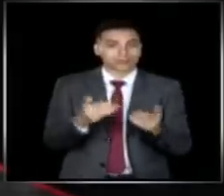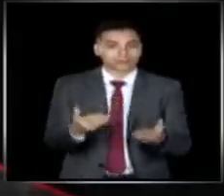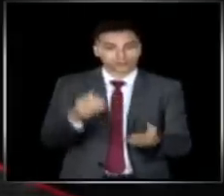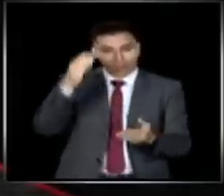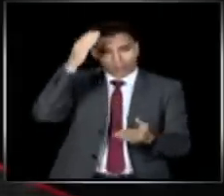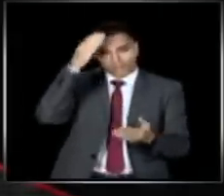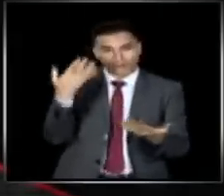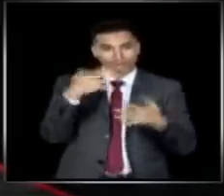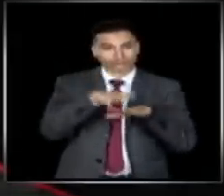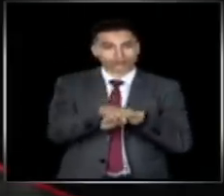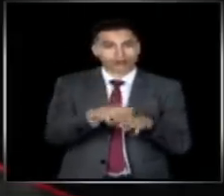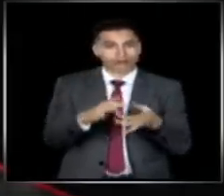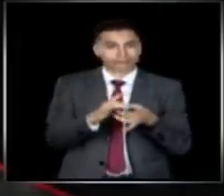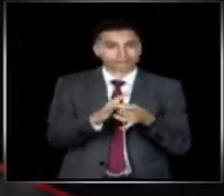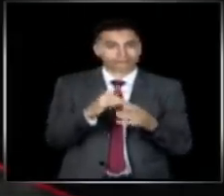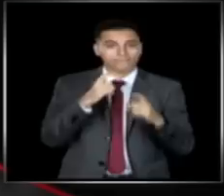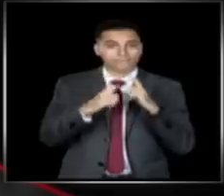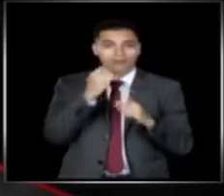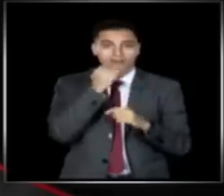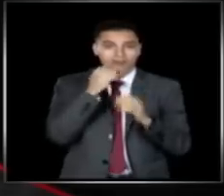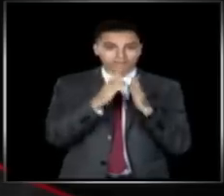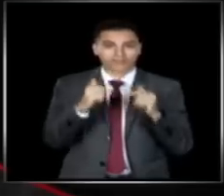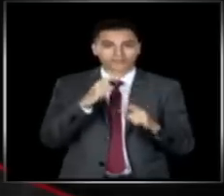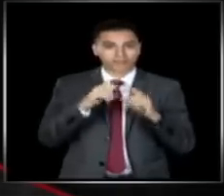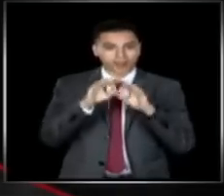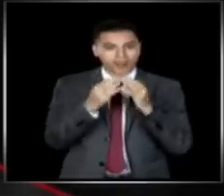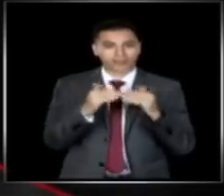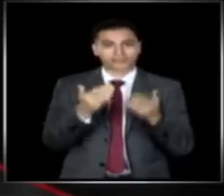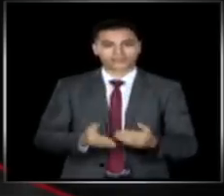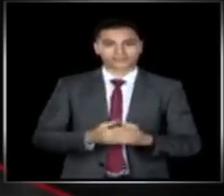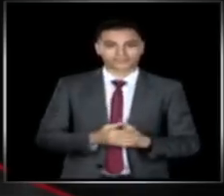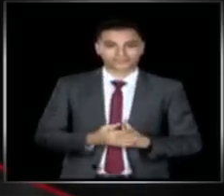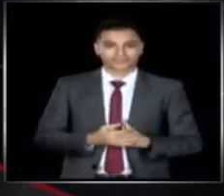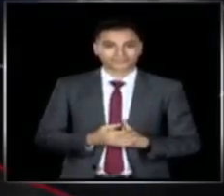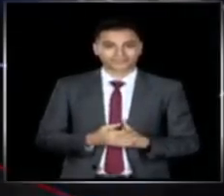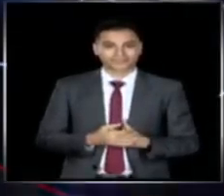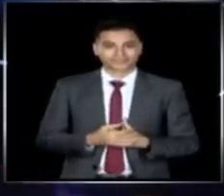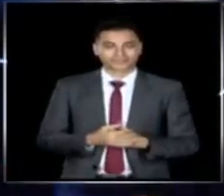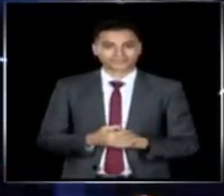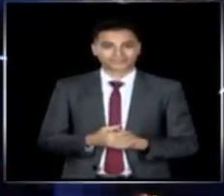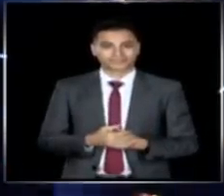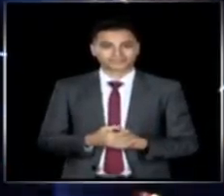العباقرة بشراكة البنك الأهلي المصري، بنك أهل مصر.